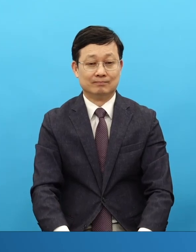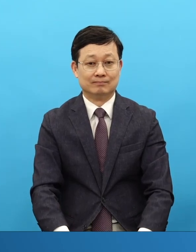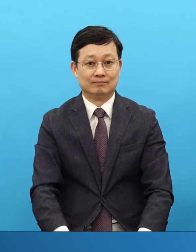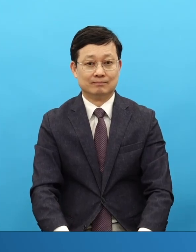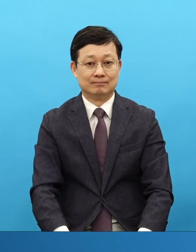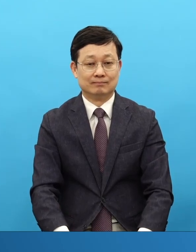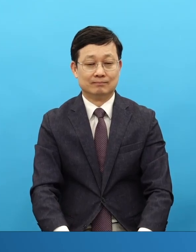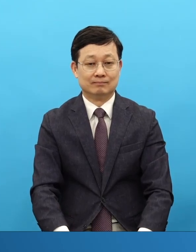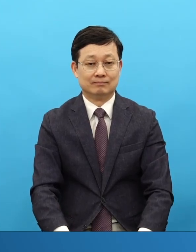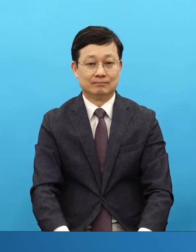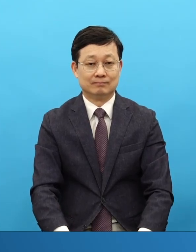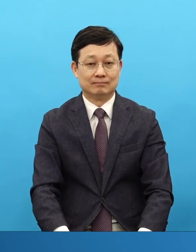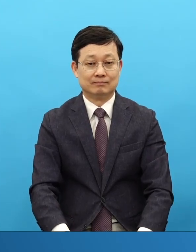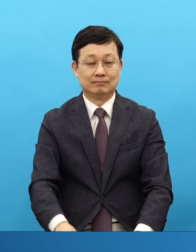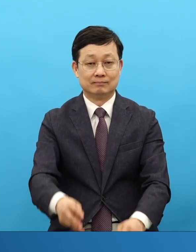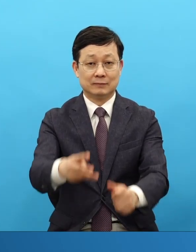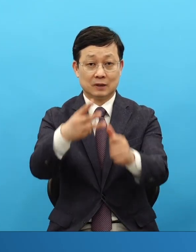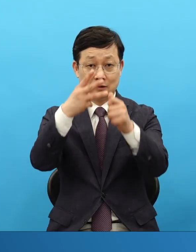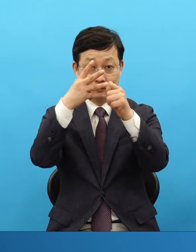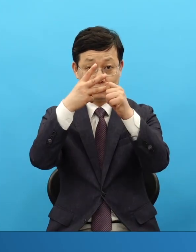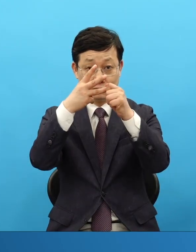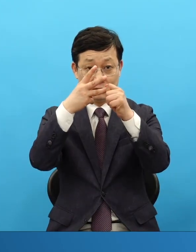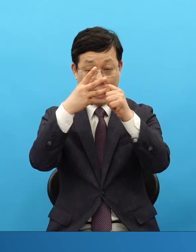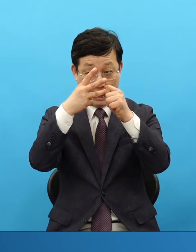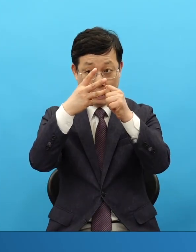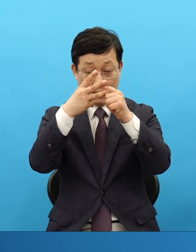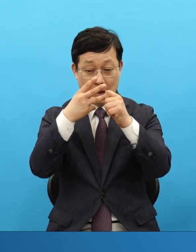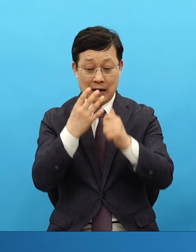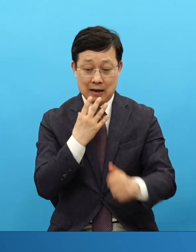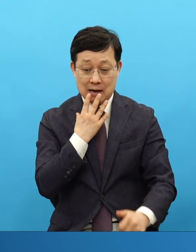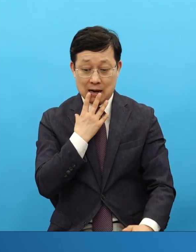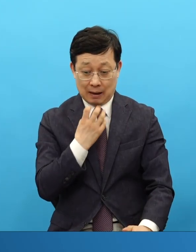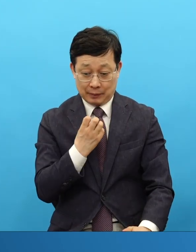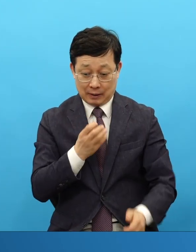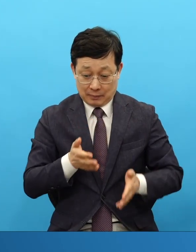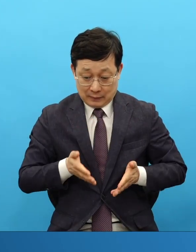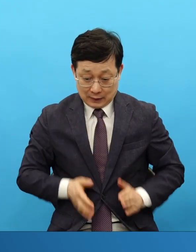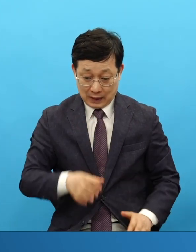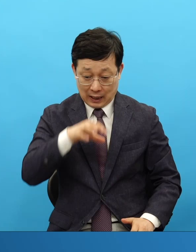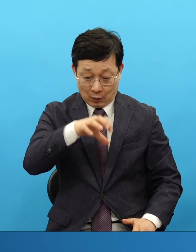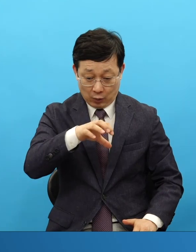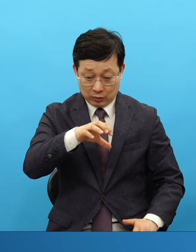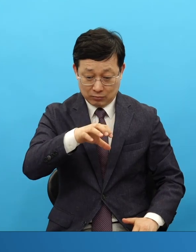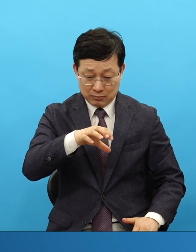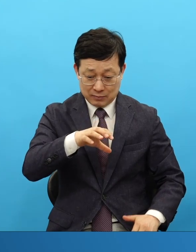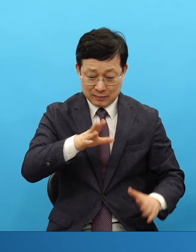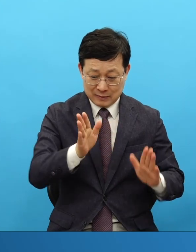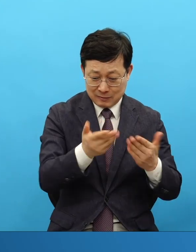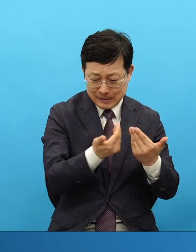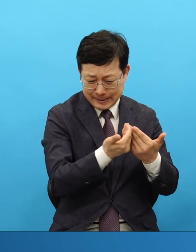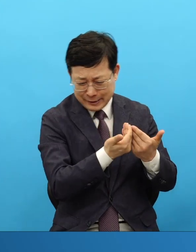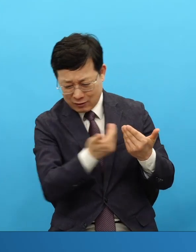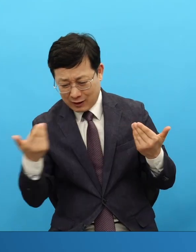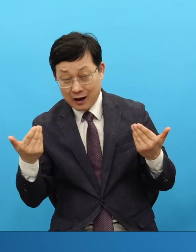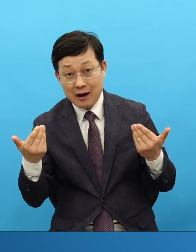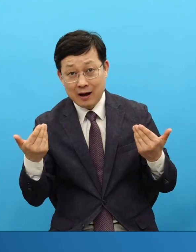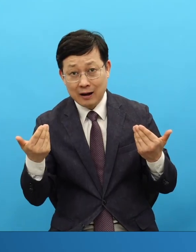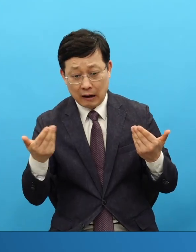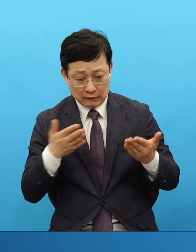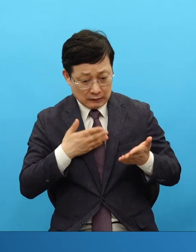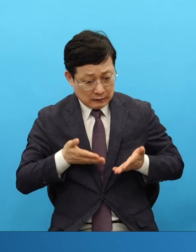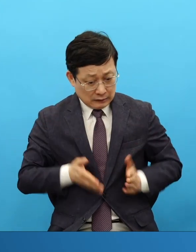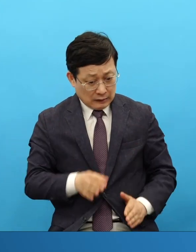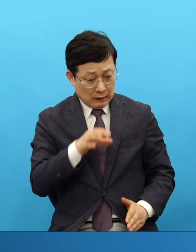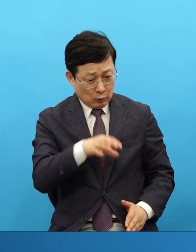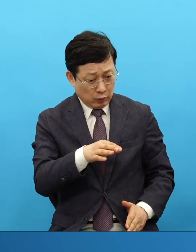아브라함이 주셨던 출 갈대아의 산업. And finally, what God gave to Abram, the business of the exodus 여기서 from 나와야 Chaldea. 됩니다. 살리려면 We must